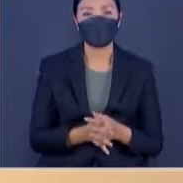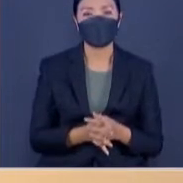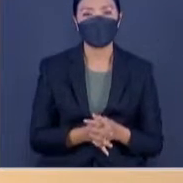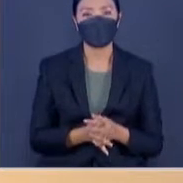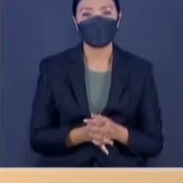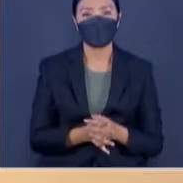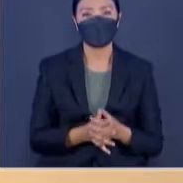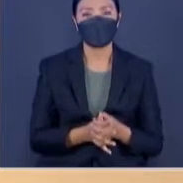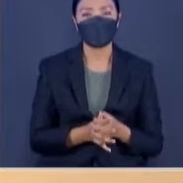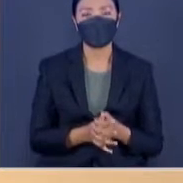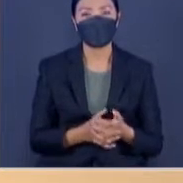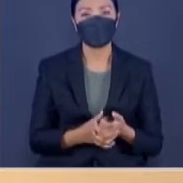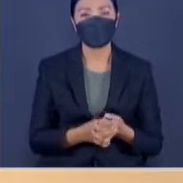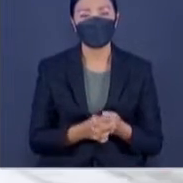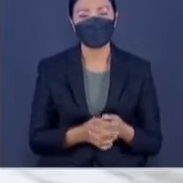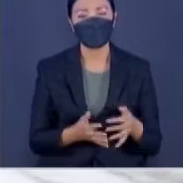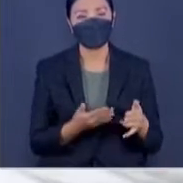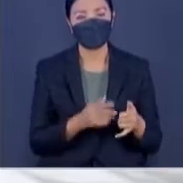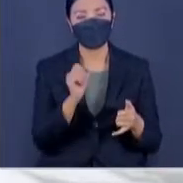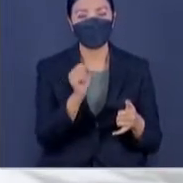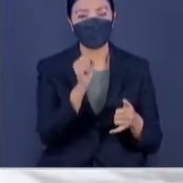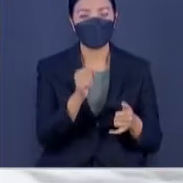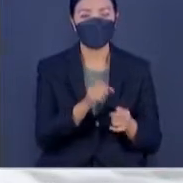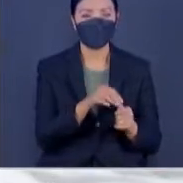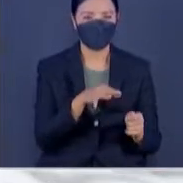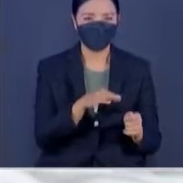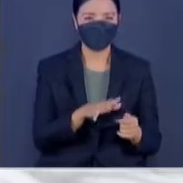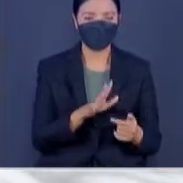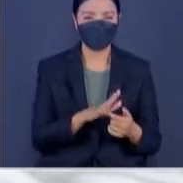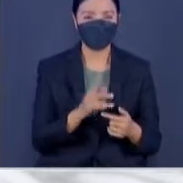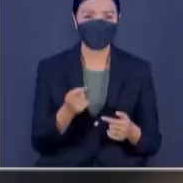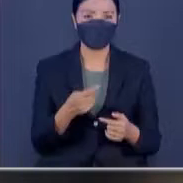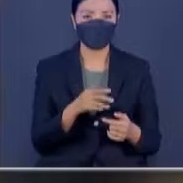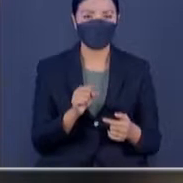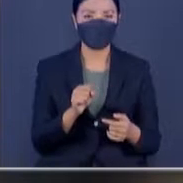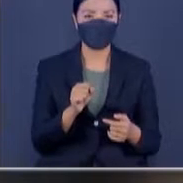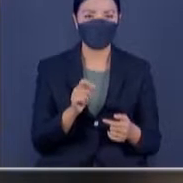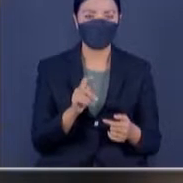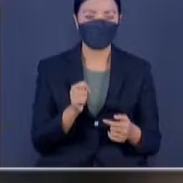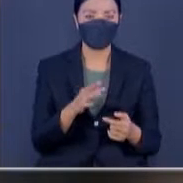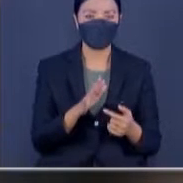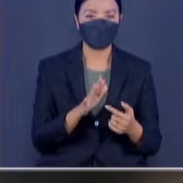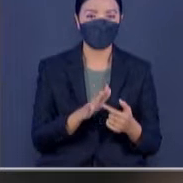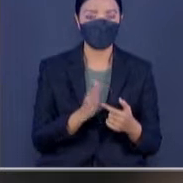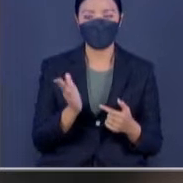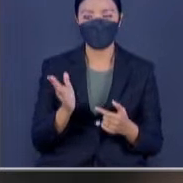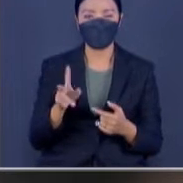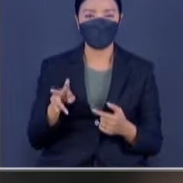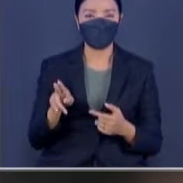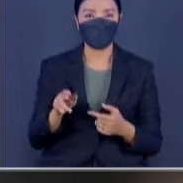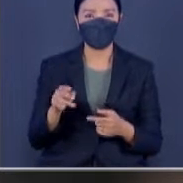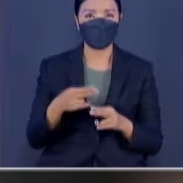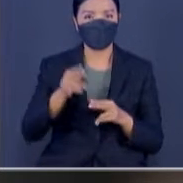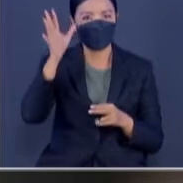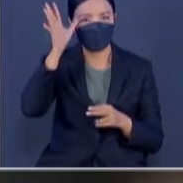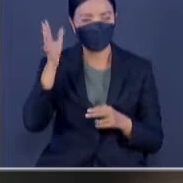หลังจากที่ดิมฮารินสุธรรมจรัสนะคะนักร้องนำวงทัตทูคัลเลอร์ได้ทำเซอร์ไพรส์ขอแฟนสาวนอกวงการกวางกวิศราภัทร